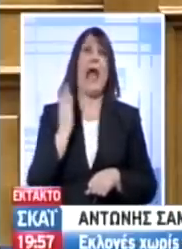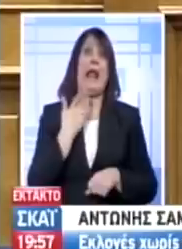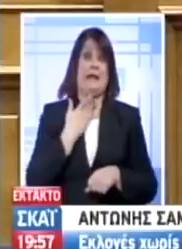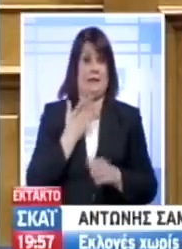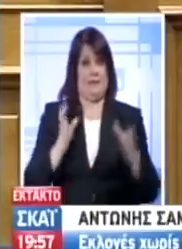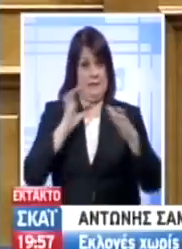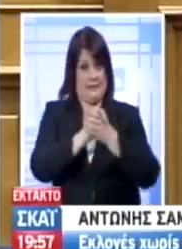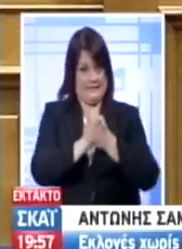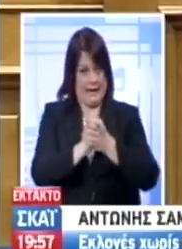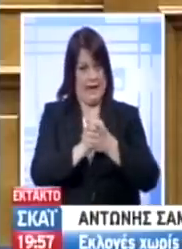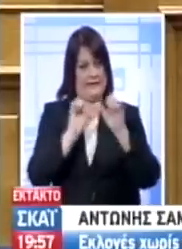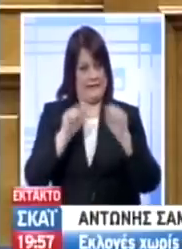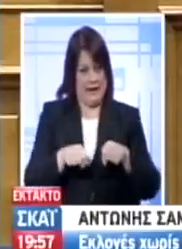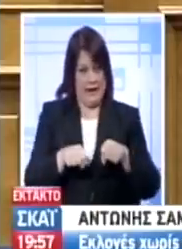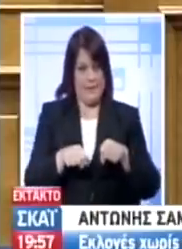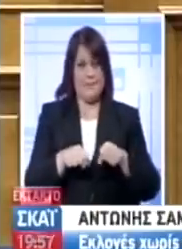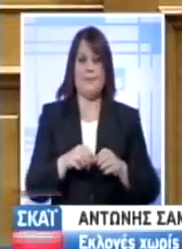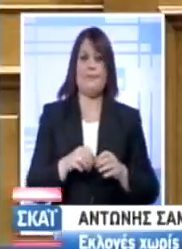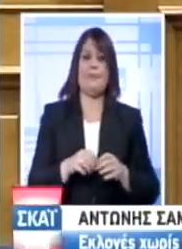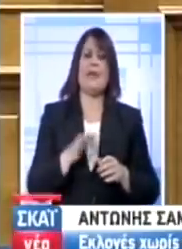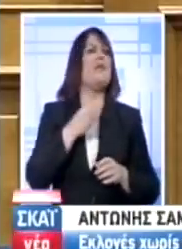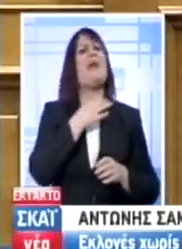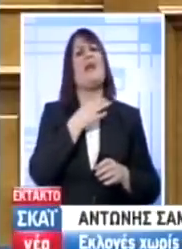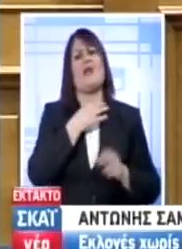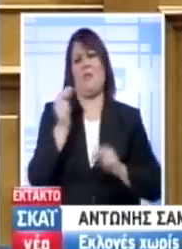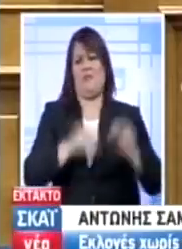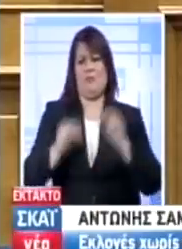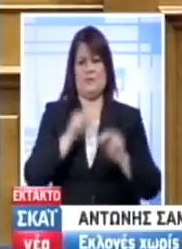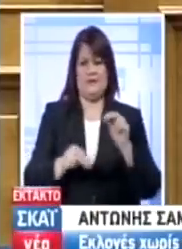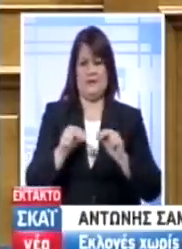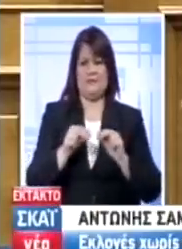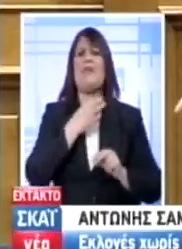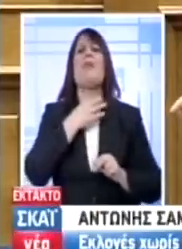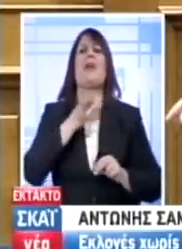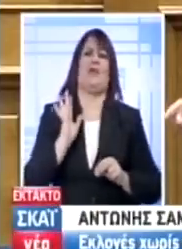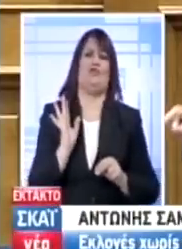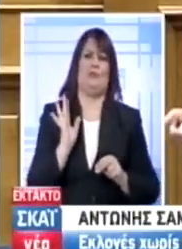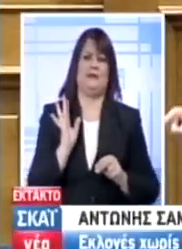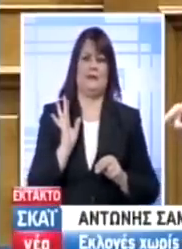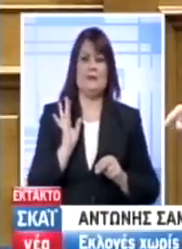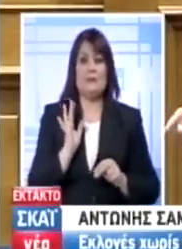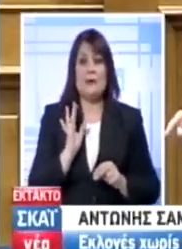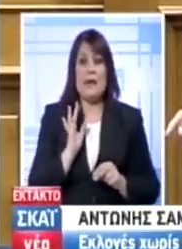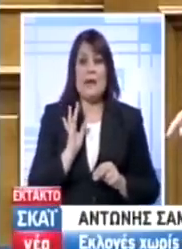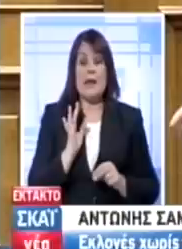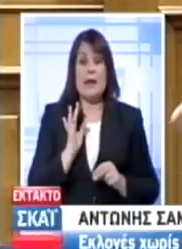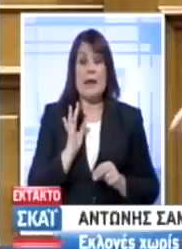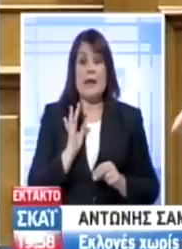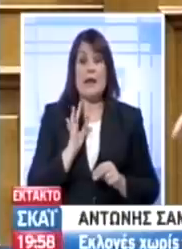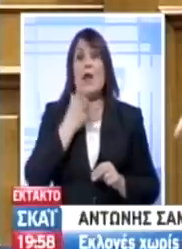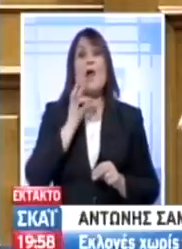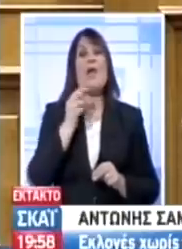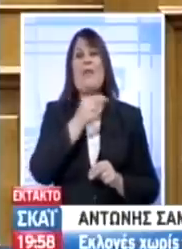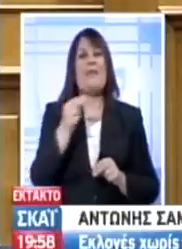συνένεση, δεν θα είχαμε ανάγκη το δημοψήφισμα. Συνένεση για τη συγκεκριμένη